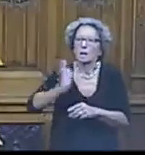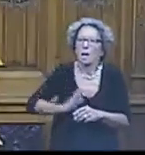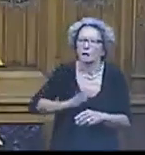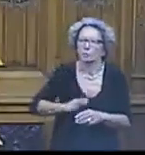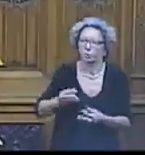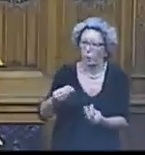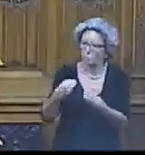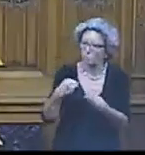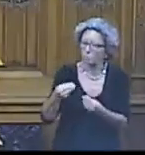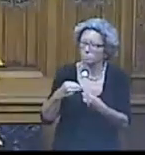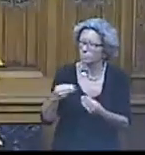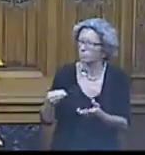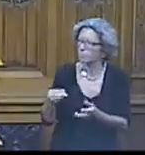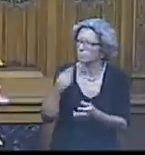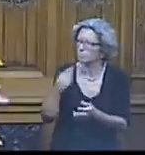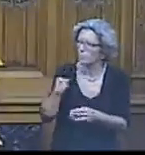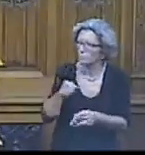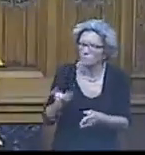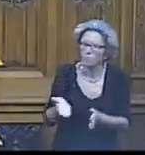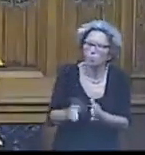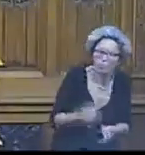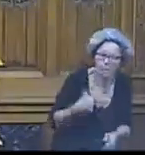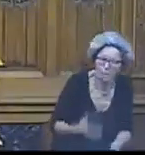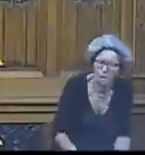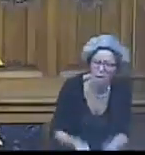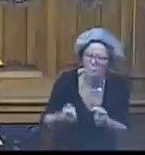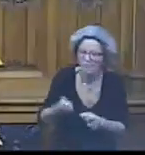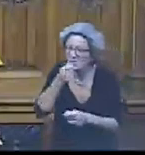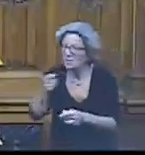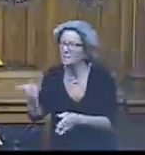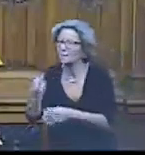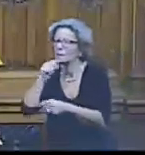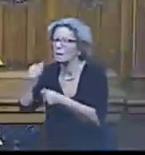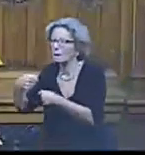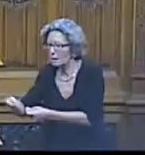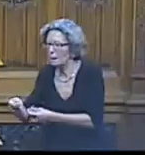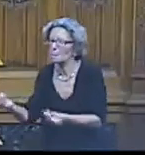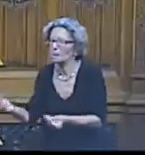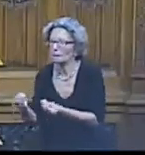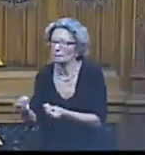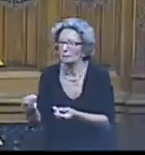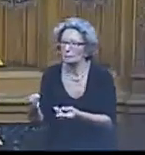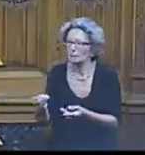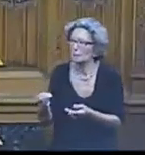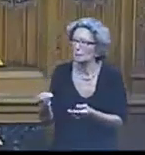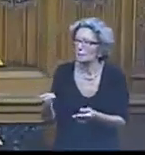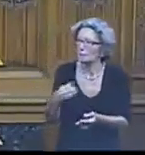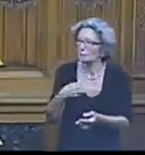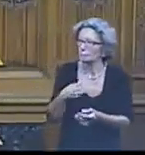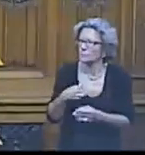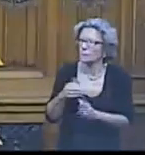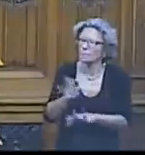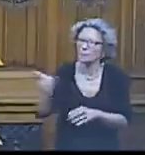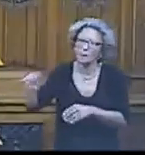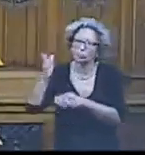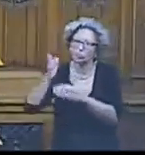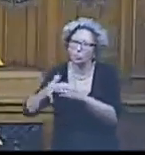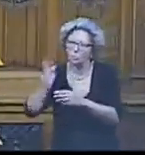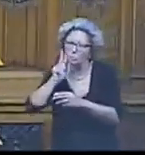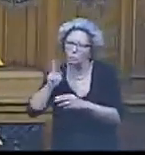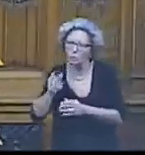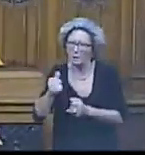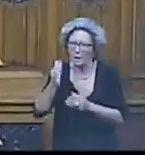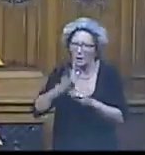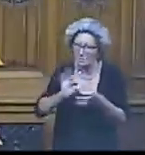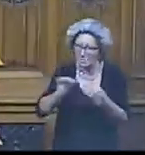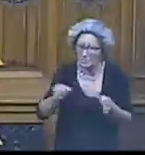Kindern so. Wenn einer vorher tippt, hält man ihm auf. Wenn einer nichts zu messen hat, gibt man ihm was. Ich finde es unerträglich. Herr Abgeordneter, bitte kommen Sie zum Schluss. Letzter